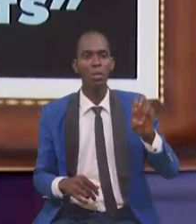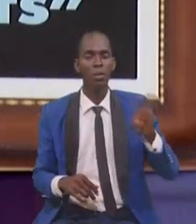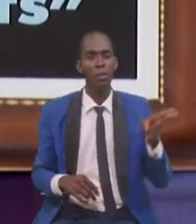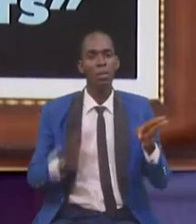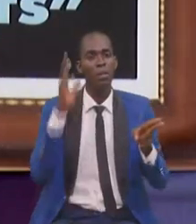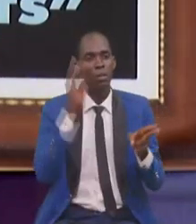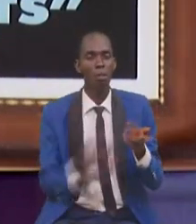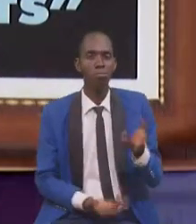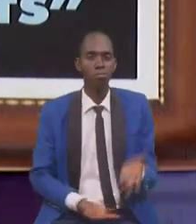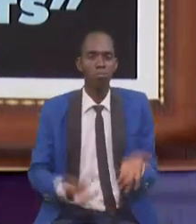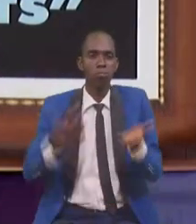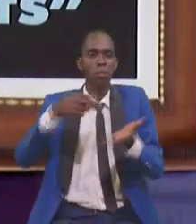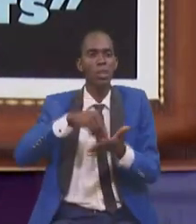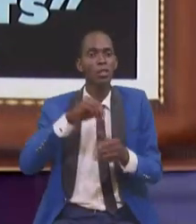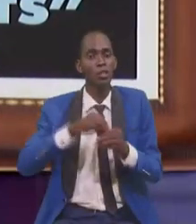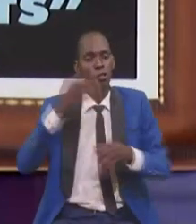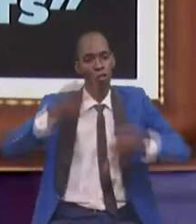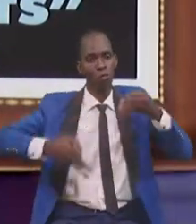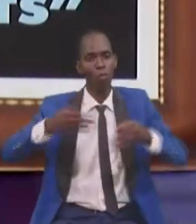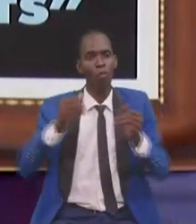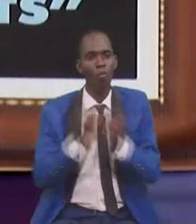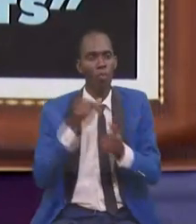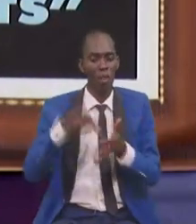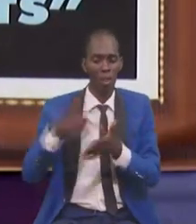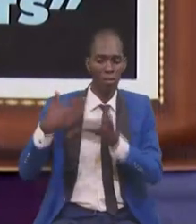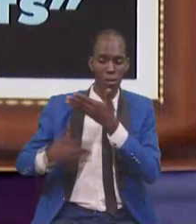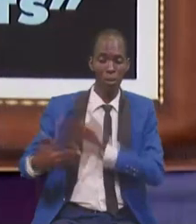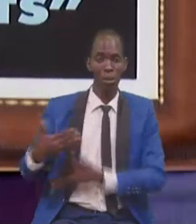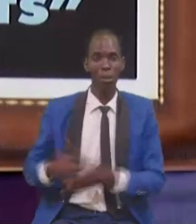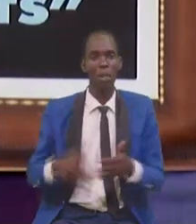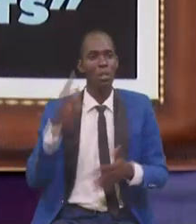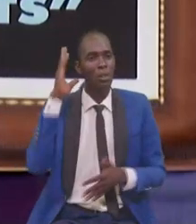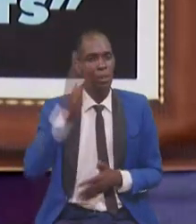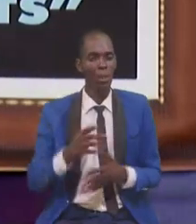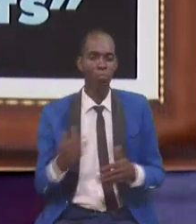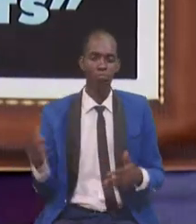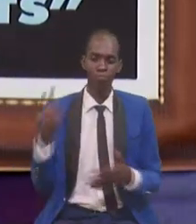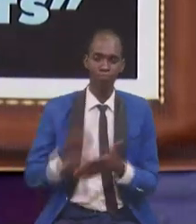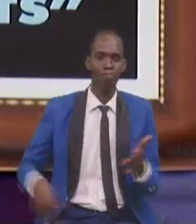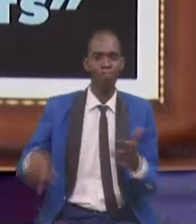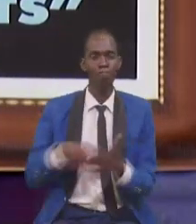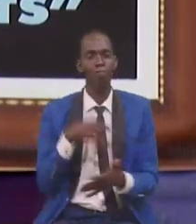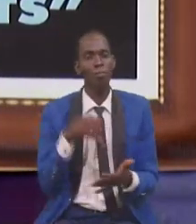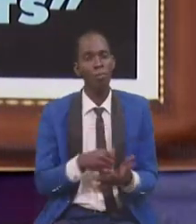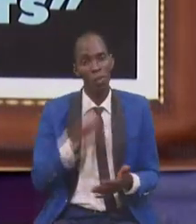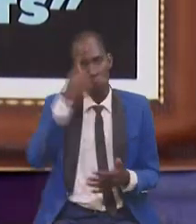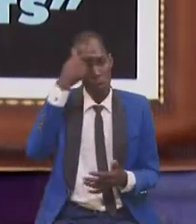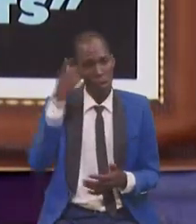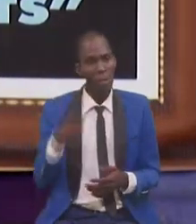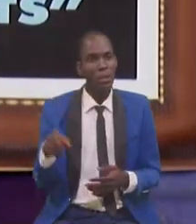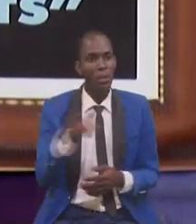jugement avec cette génération et la condamneront parce qu'il se